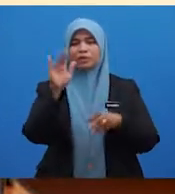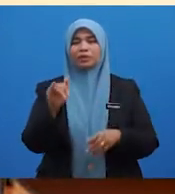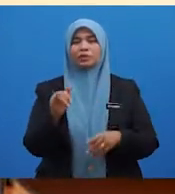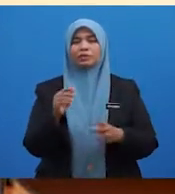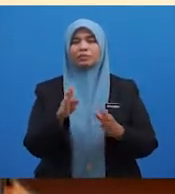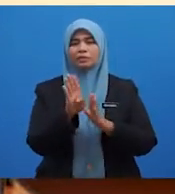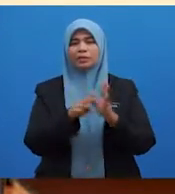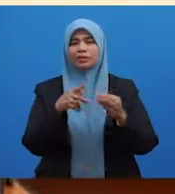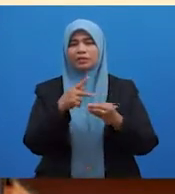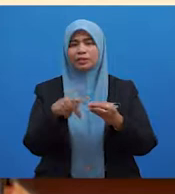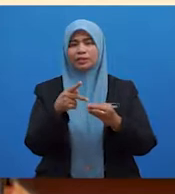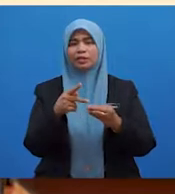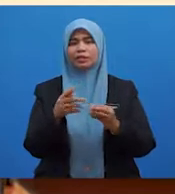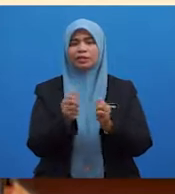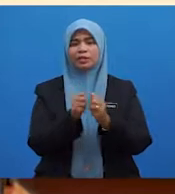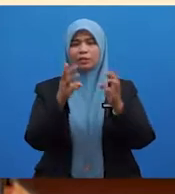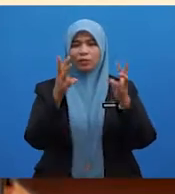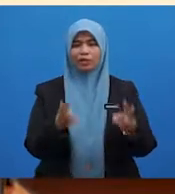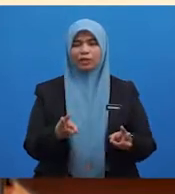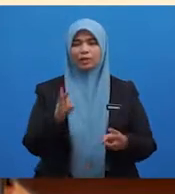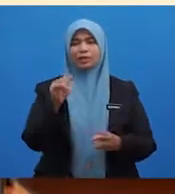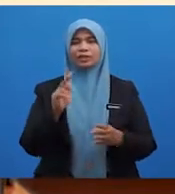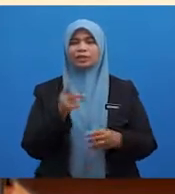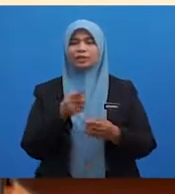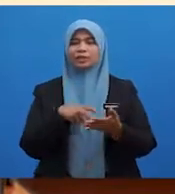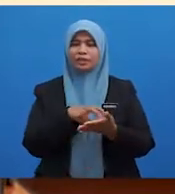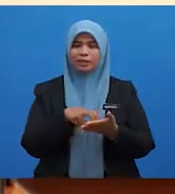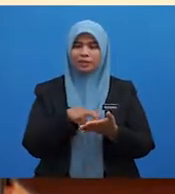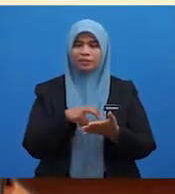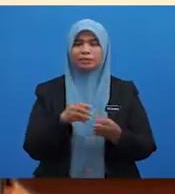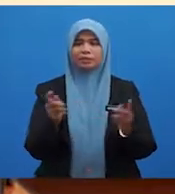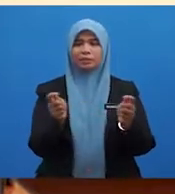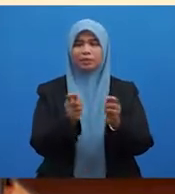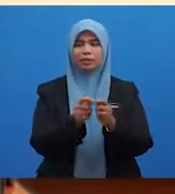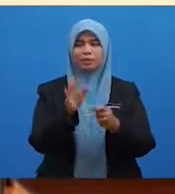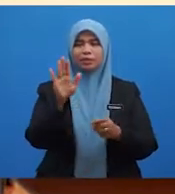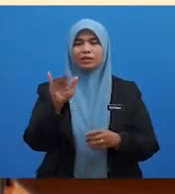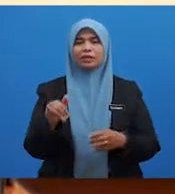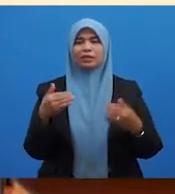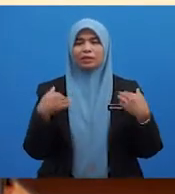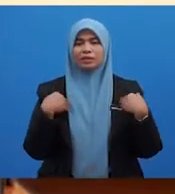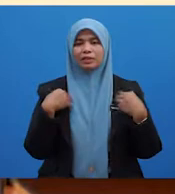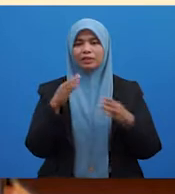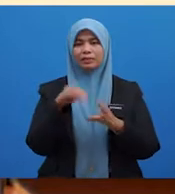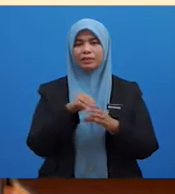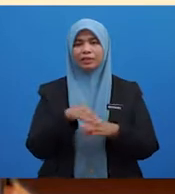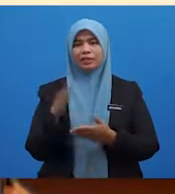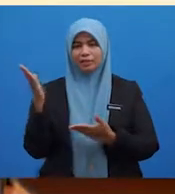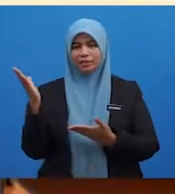yang berkaitan dengan watak yang dikaji, seperti yang terdapat pada slide